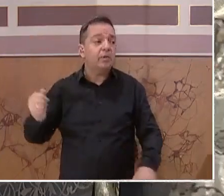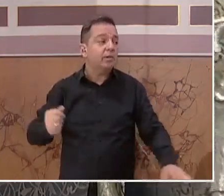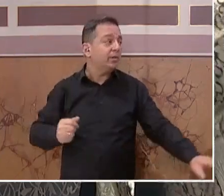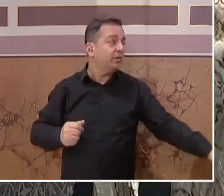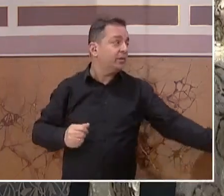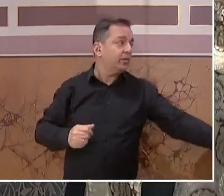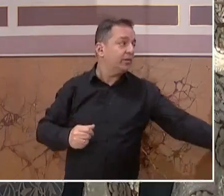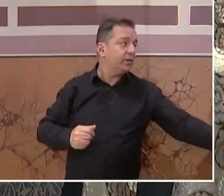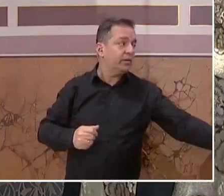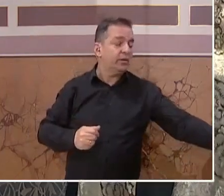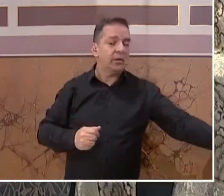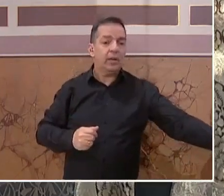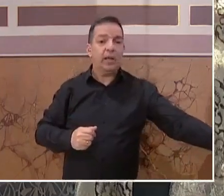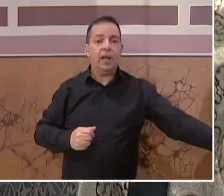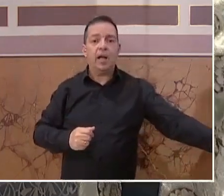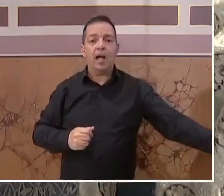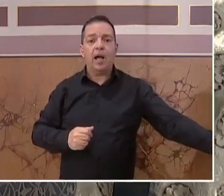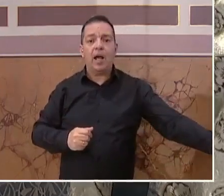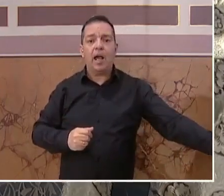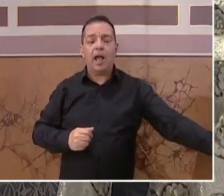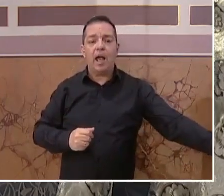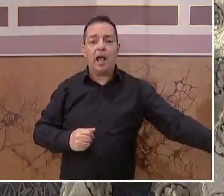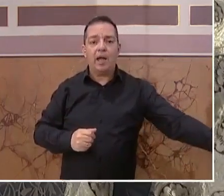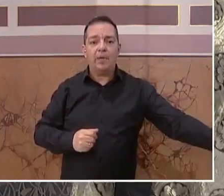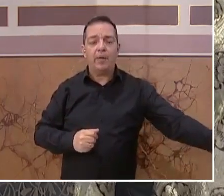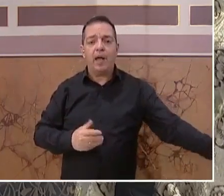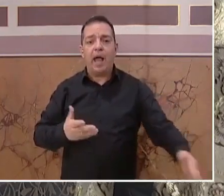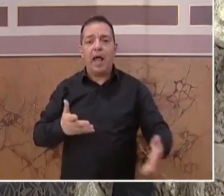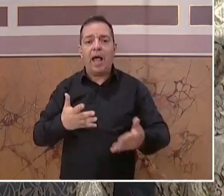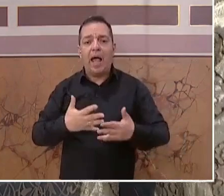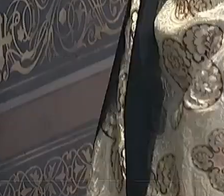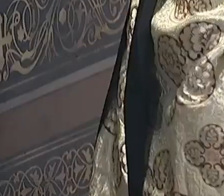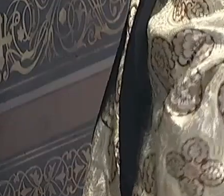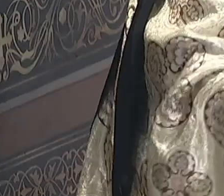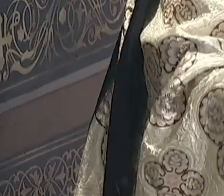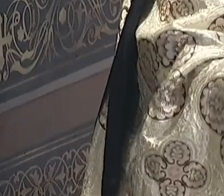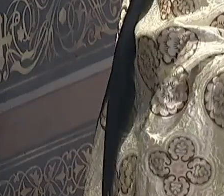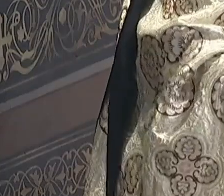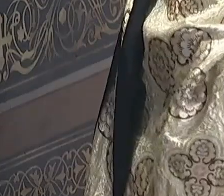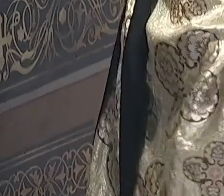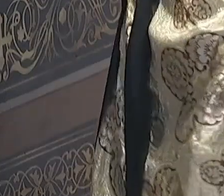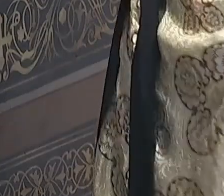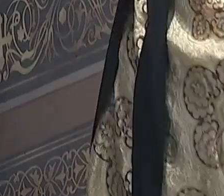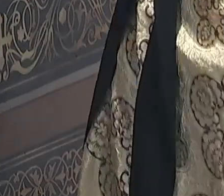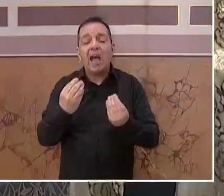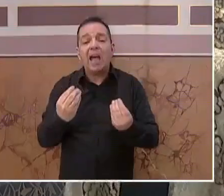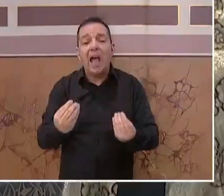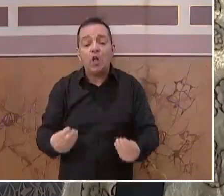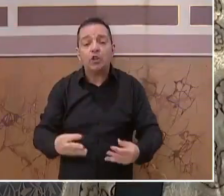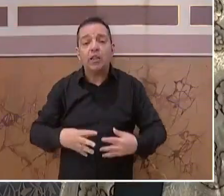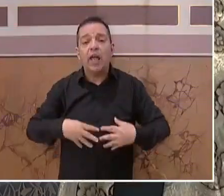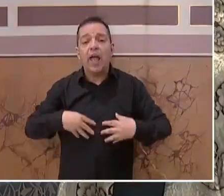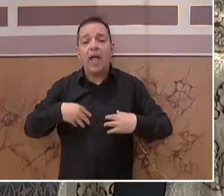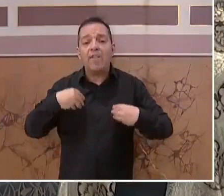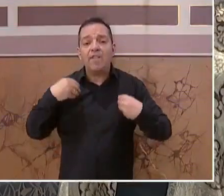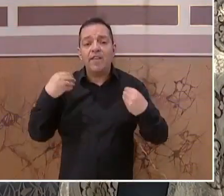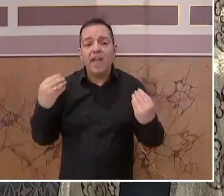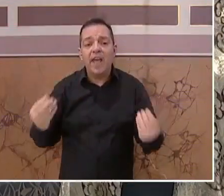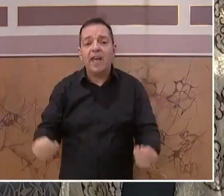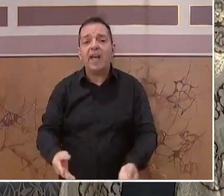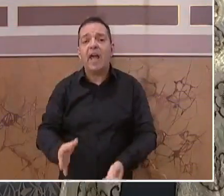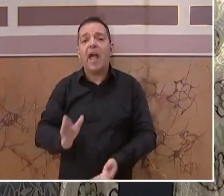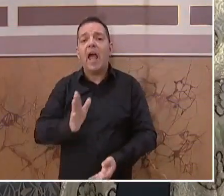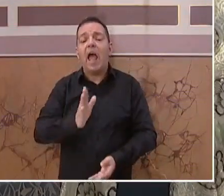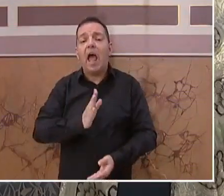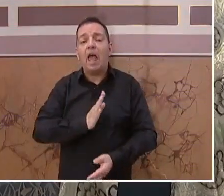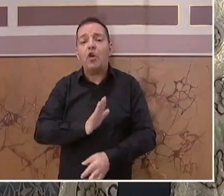η κατανόηση, η συγχωρητικότητα, η καλοσύνη, η ευγένεια, η